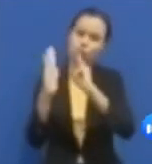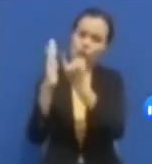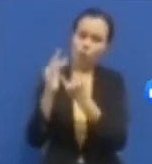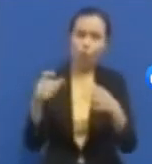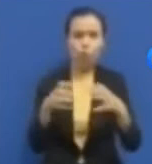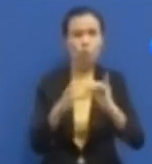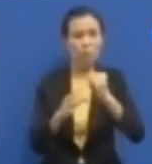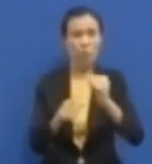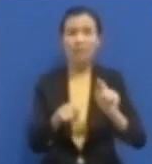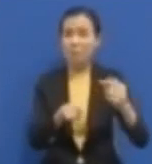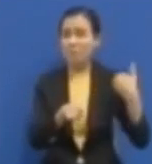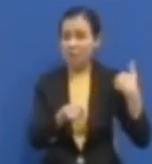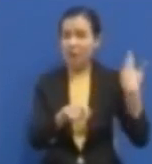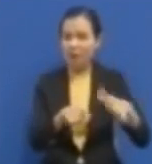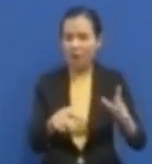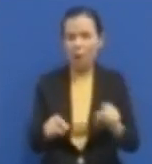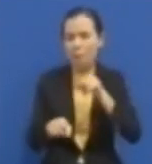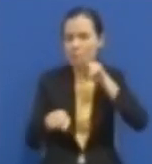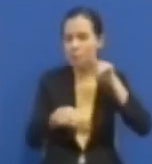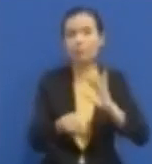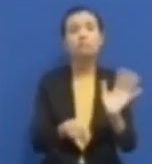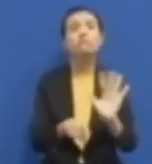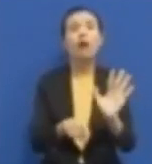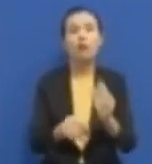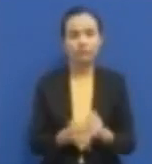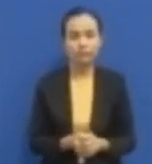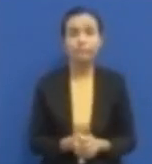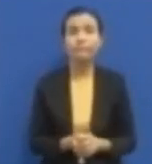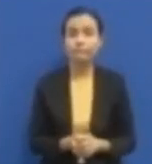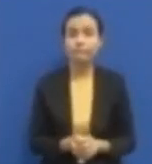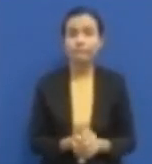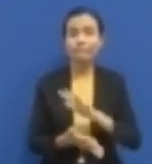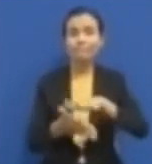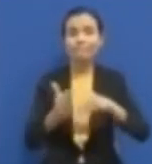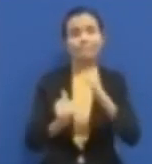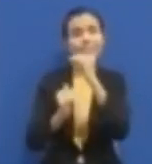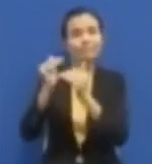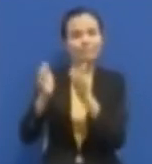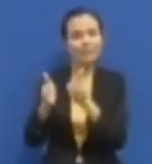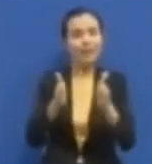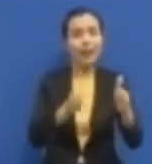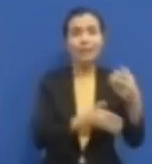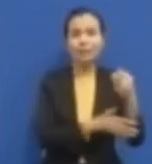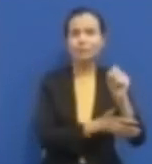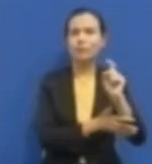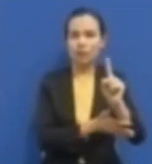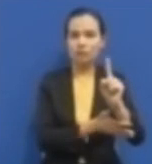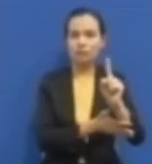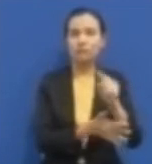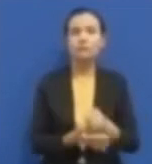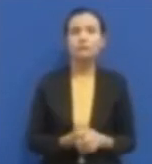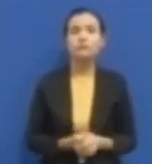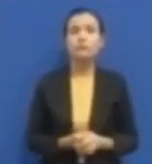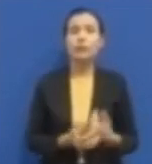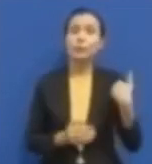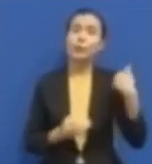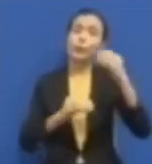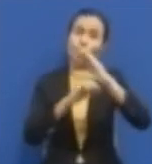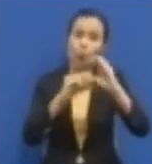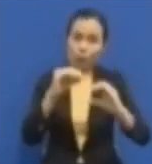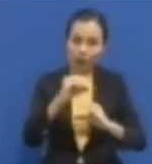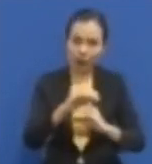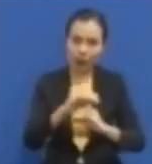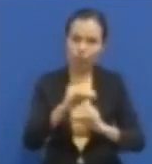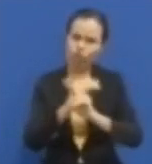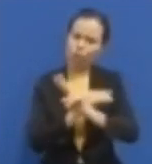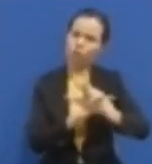ที่มีอยู่แล้วในเวลาเดียวกันถ้าแผนปฏิรูปประเทศทั้ง11ด้านมีโครงการ